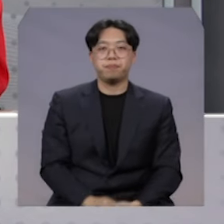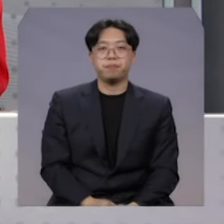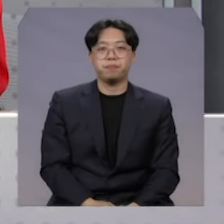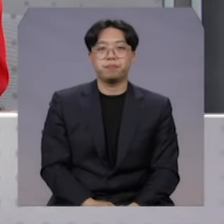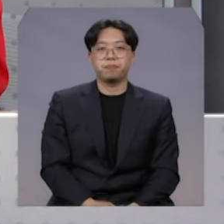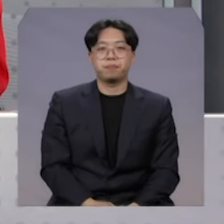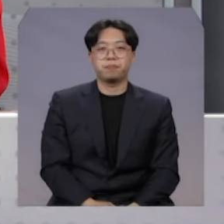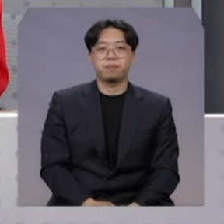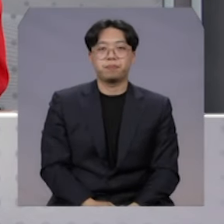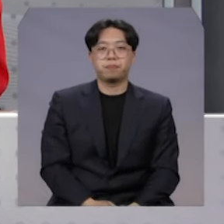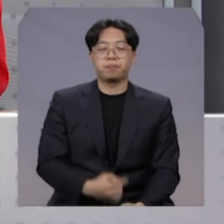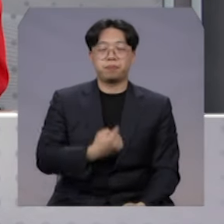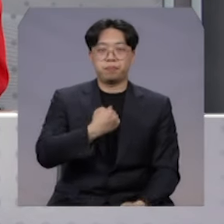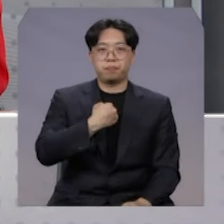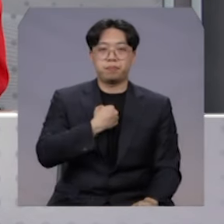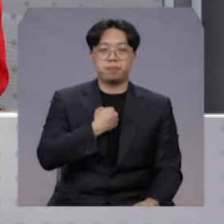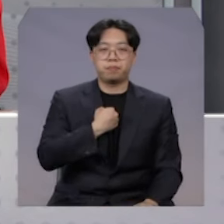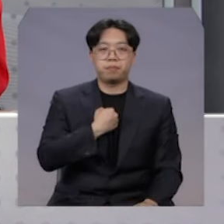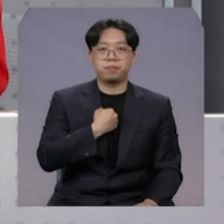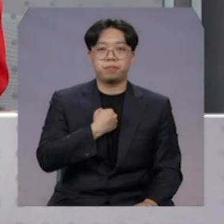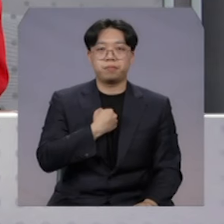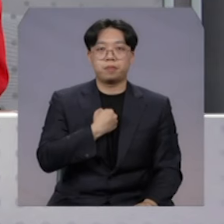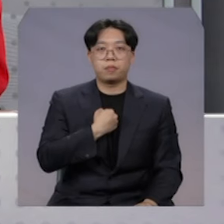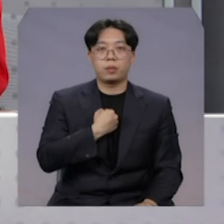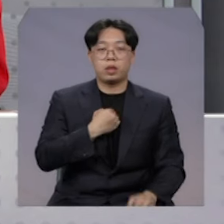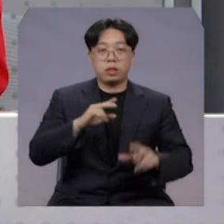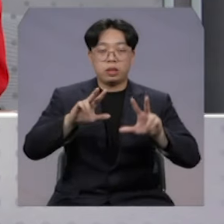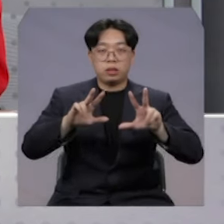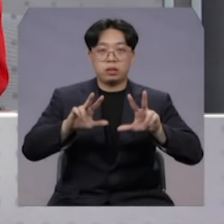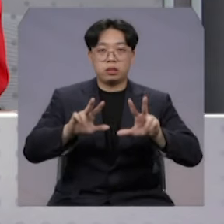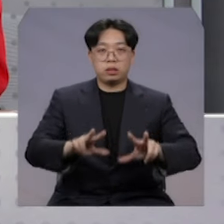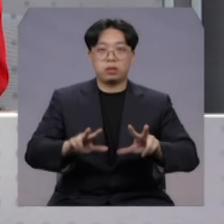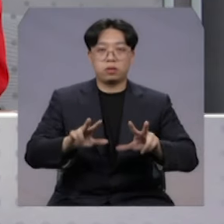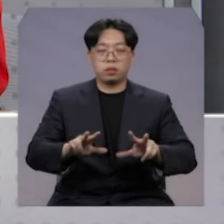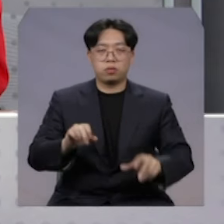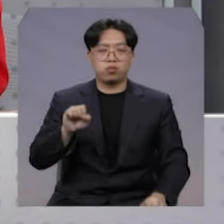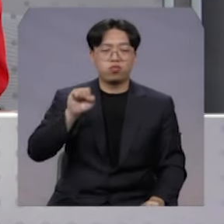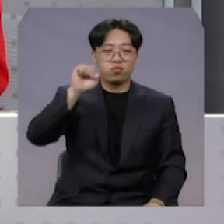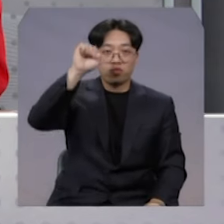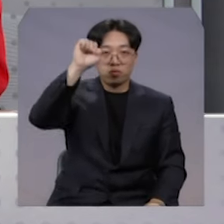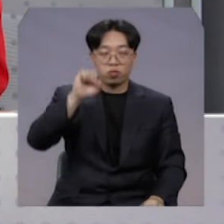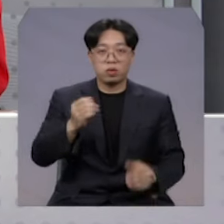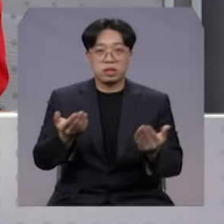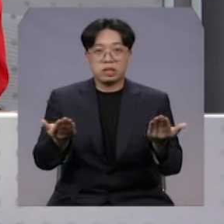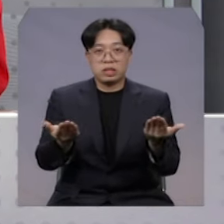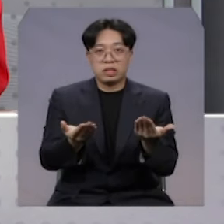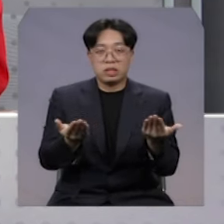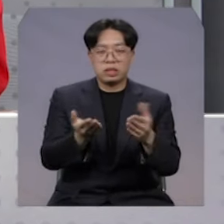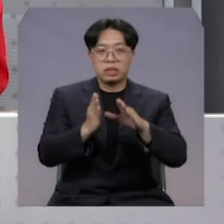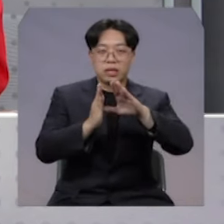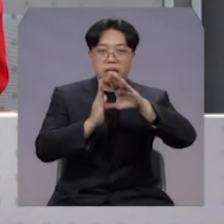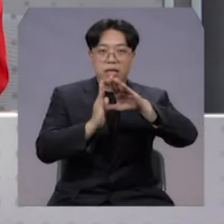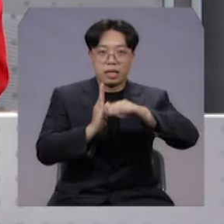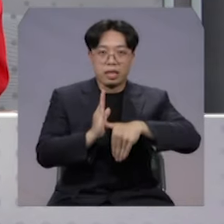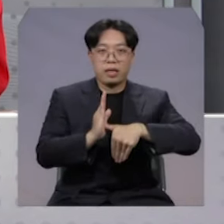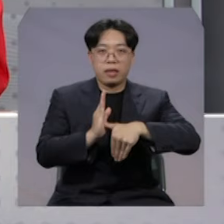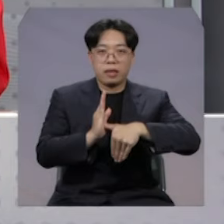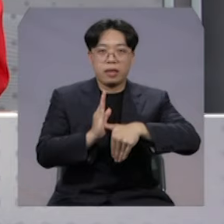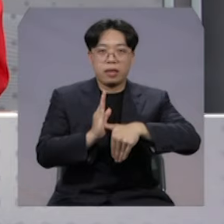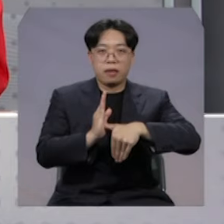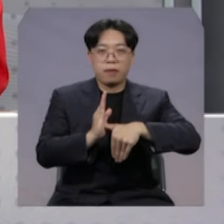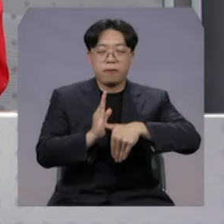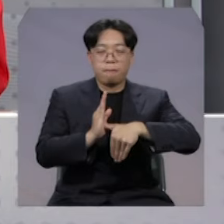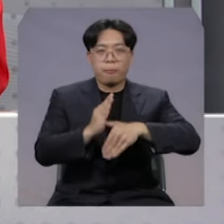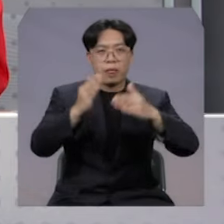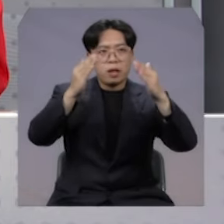그래서 저는 어쨌든 공직에 나오는 사람이라면 그렇게 쉽게 부동산을